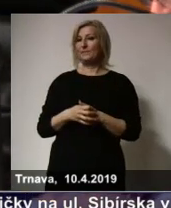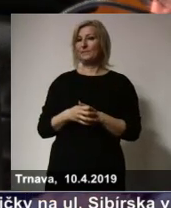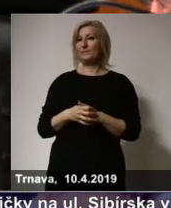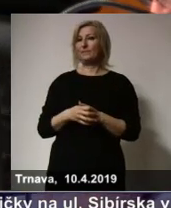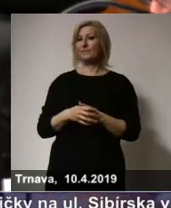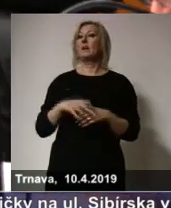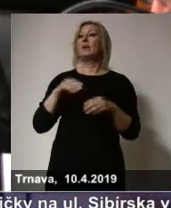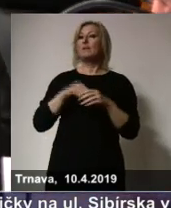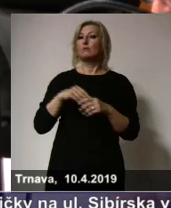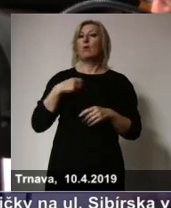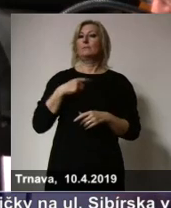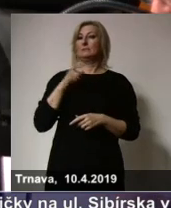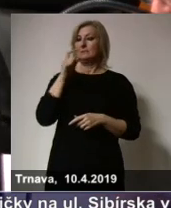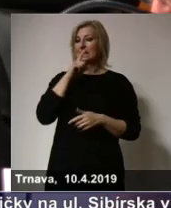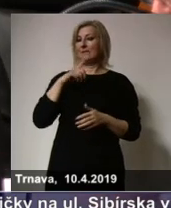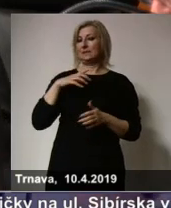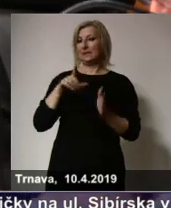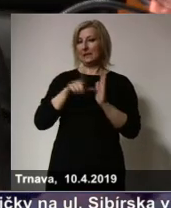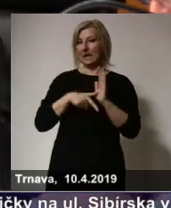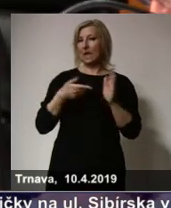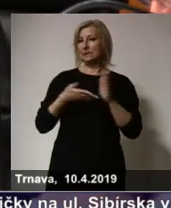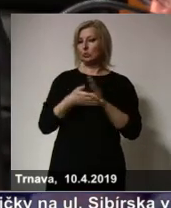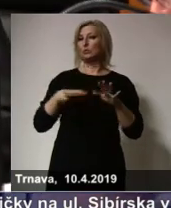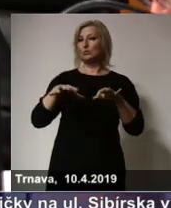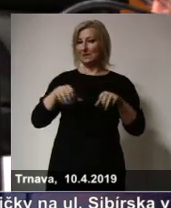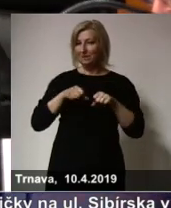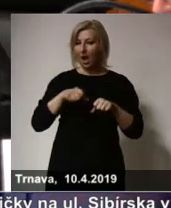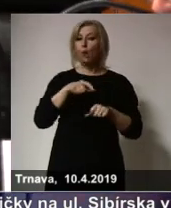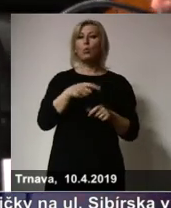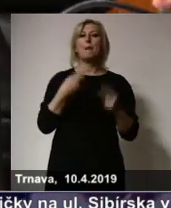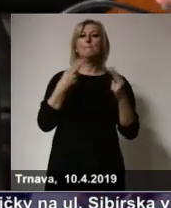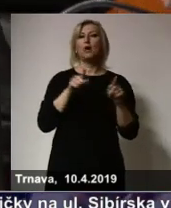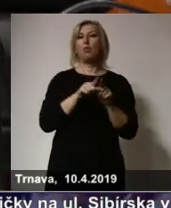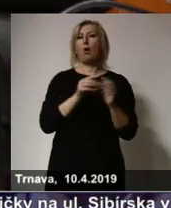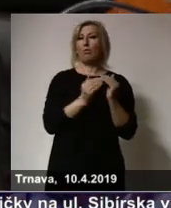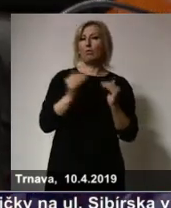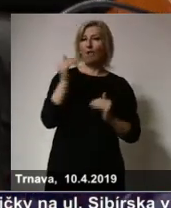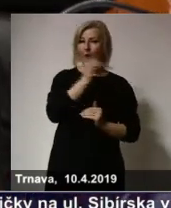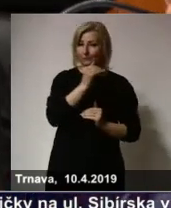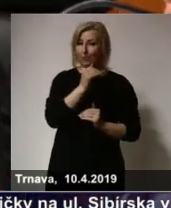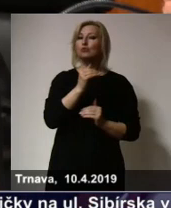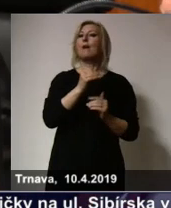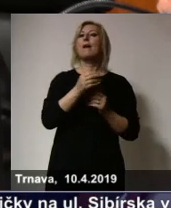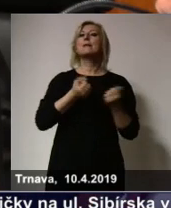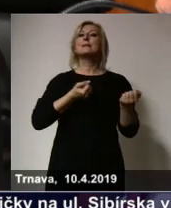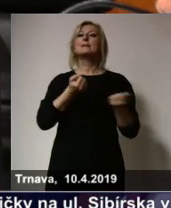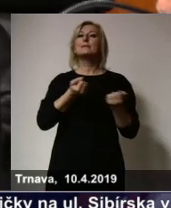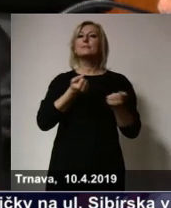zastupiteľstvo Trnavského samosprávneho kraja schvaľuje zaradenie nehnuteľnosti ako prebytočný majetok, odníma sa správe